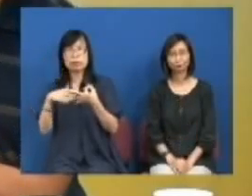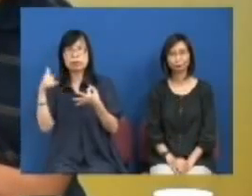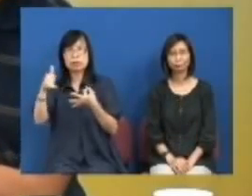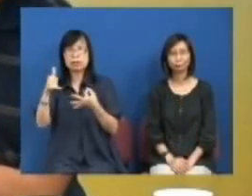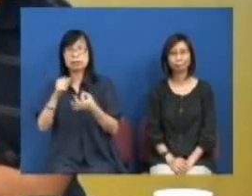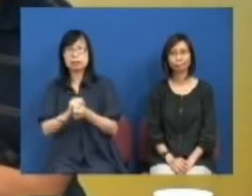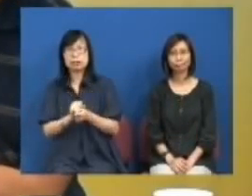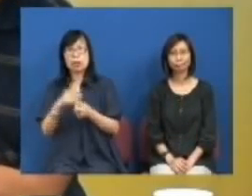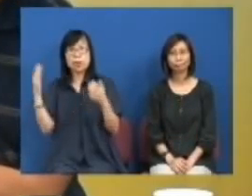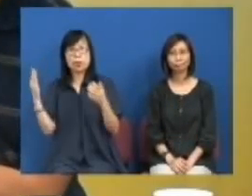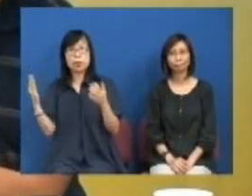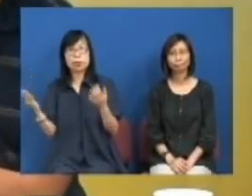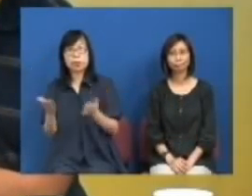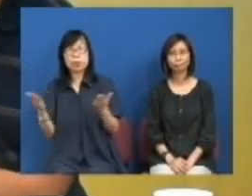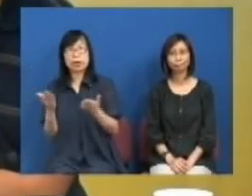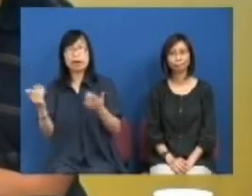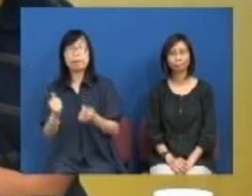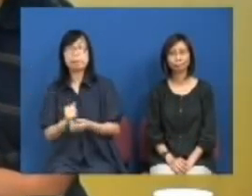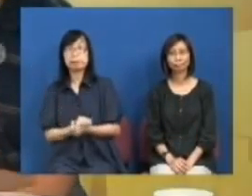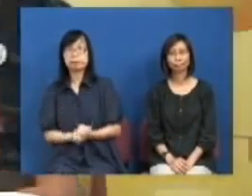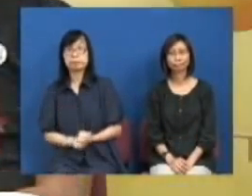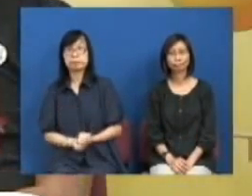得即係政府非常之差。